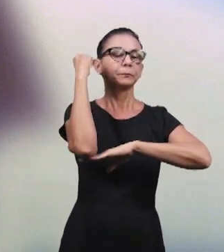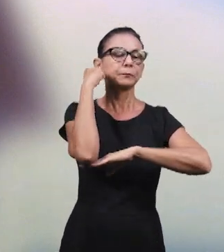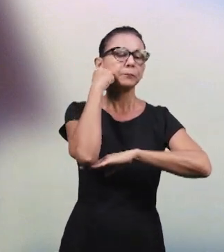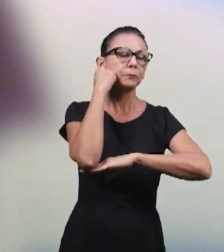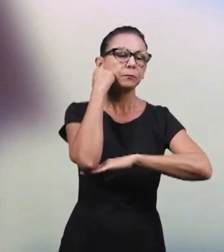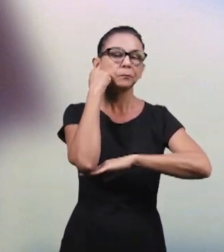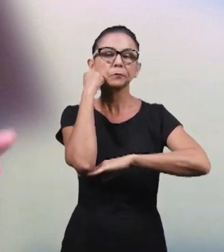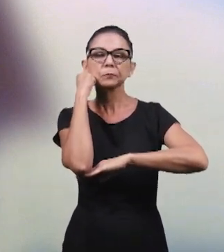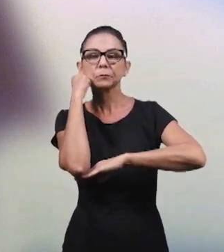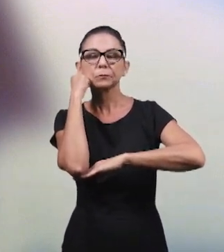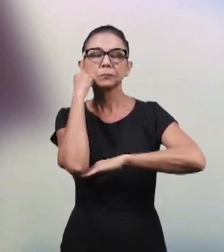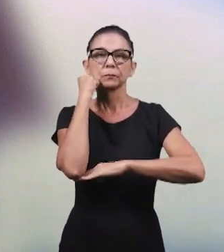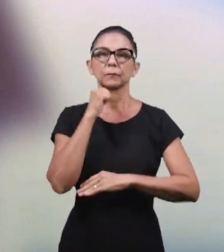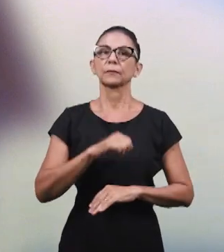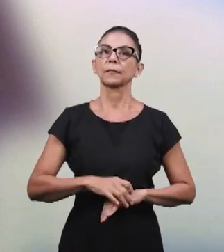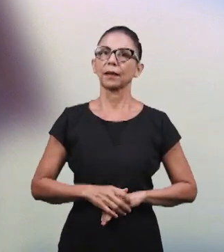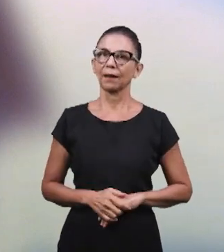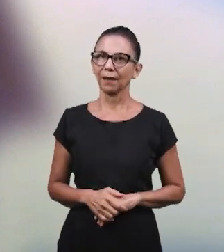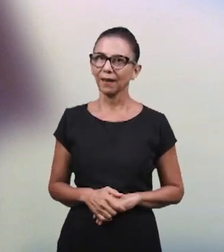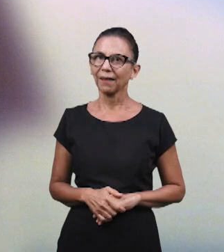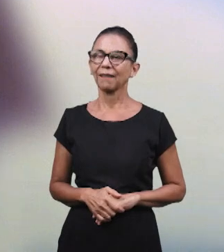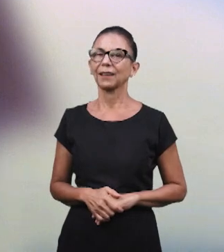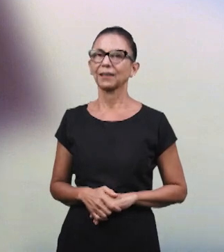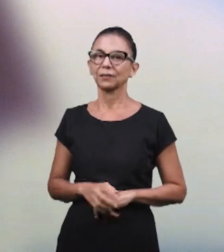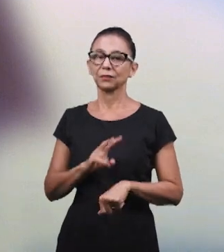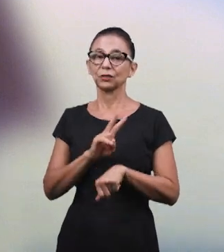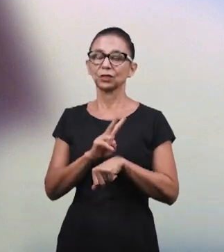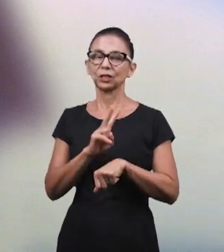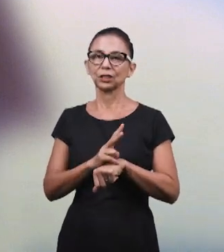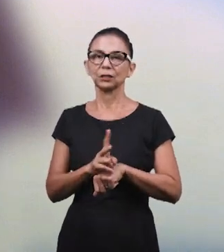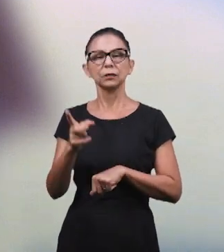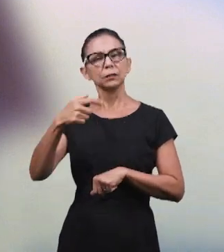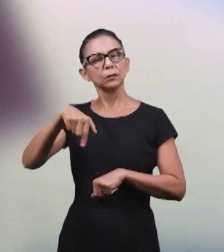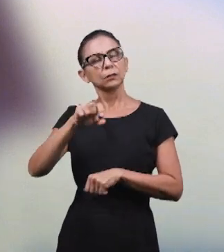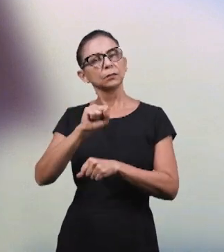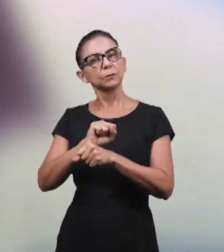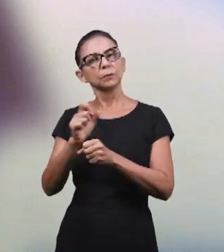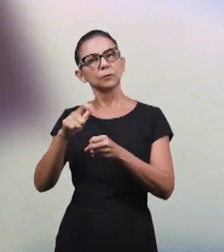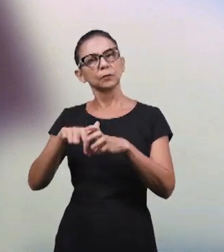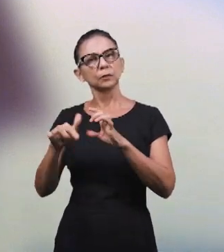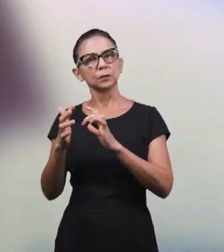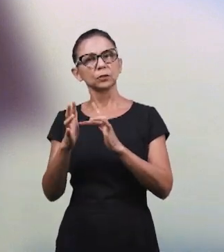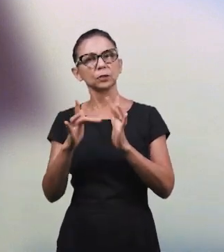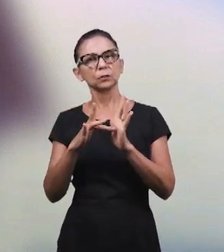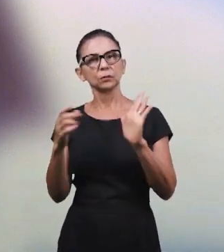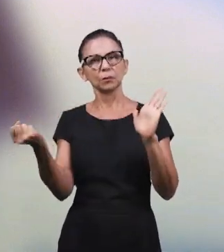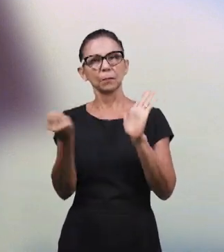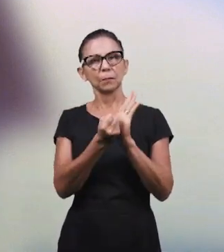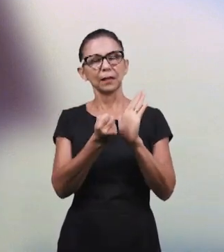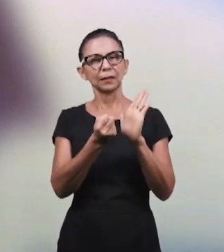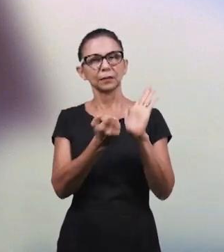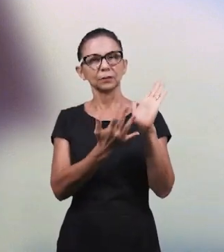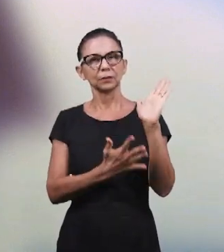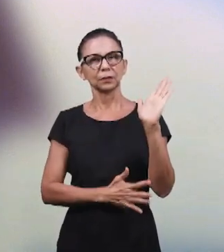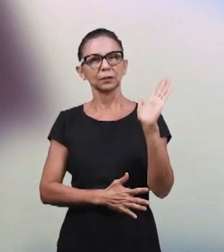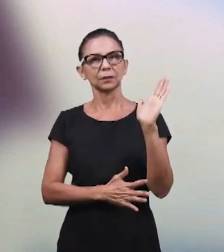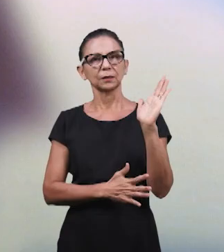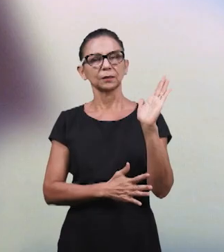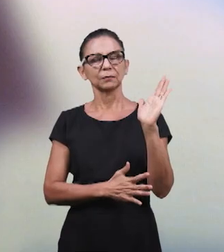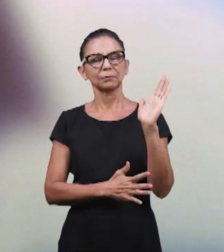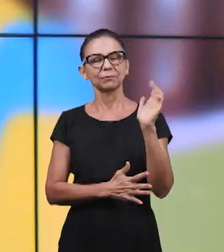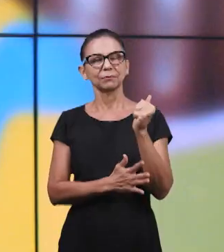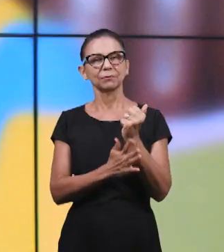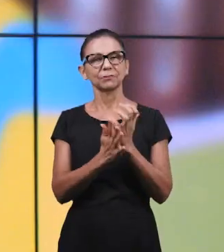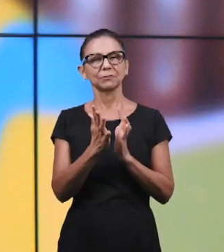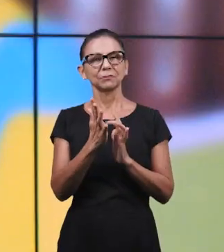prête. Elle attendait son salut. Ainsi, nous attendons le retour de Jésus avec foi,